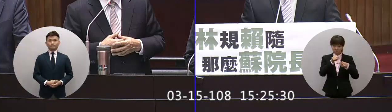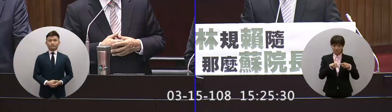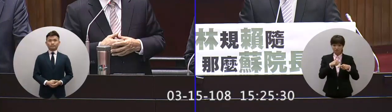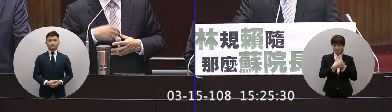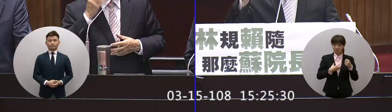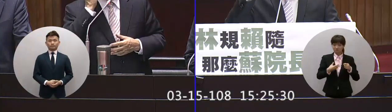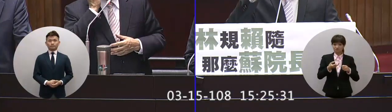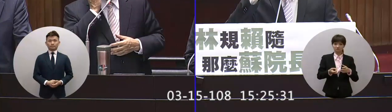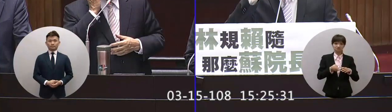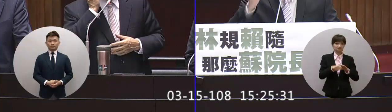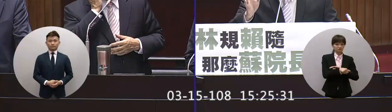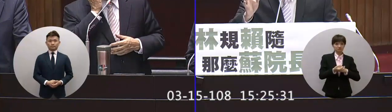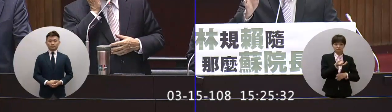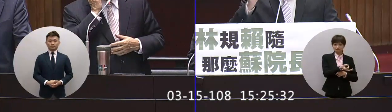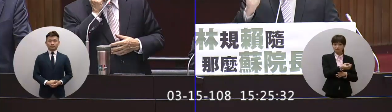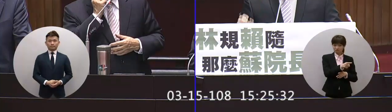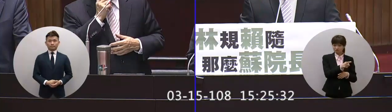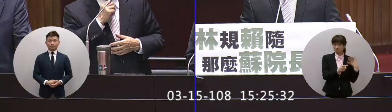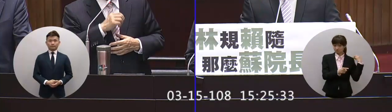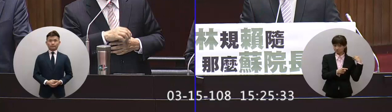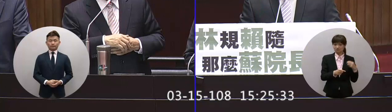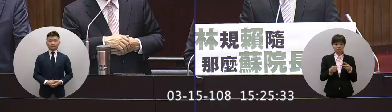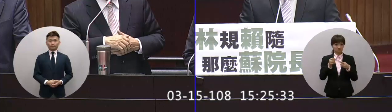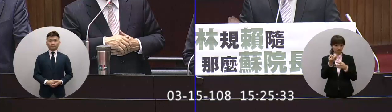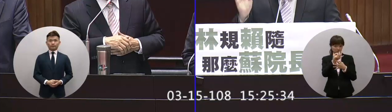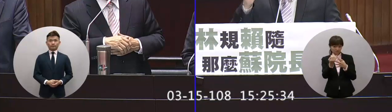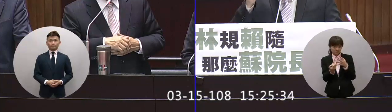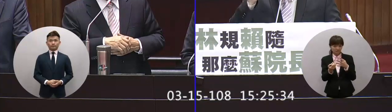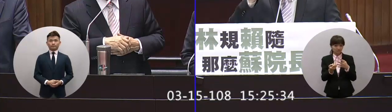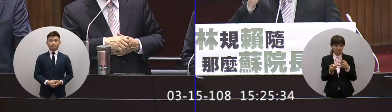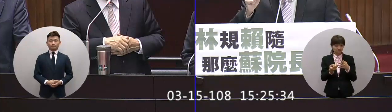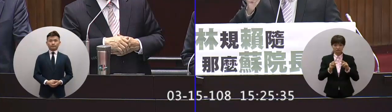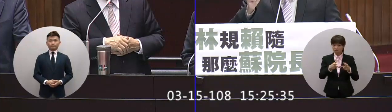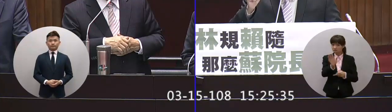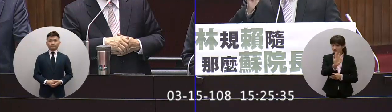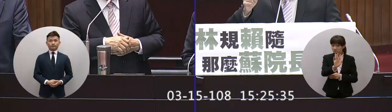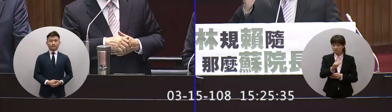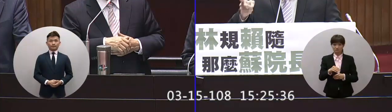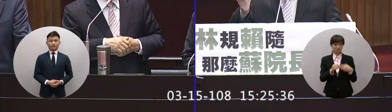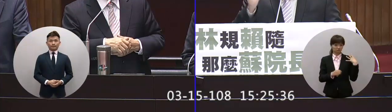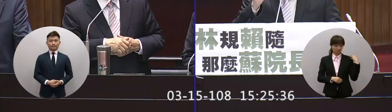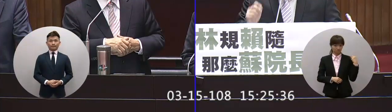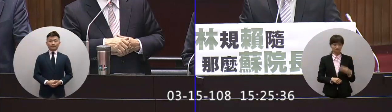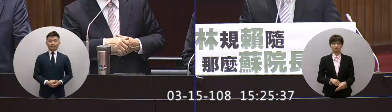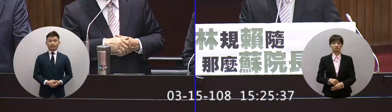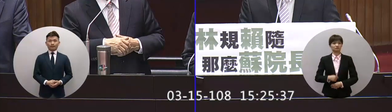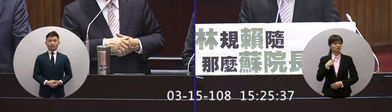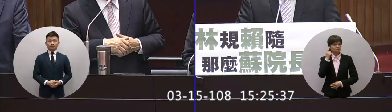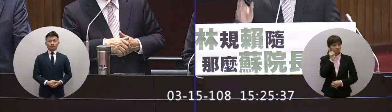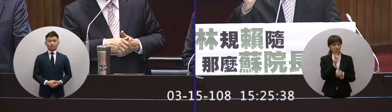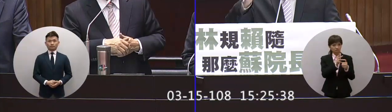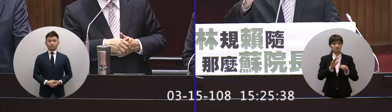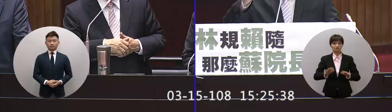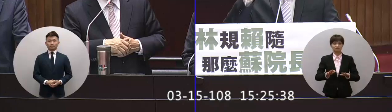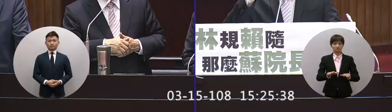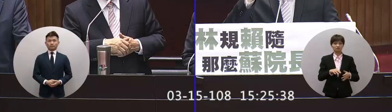动，然后那个费率调整您不动，您到底要不要去碰现在进入到立法院已